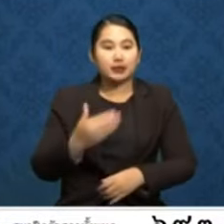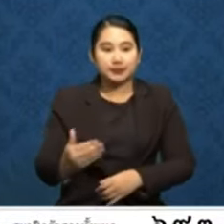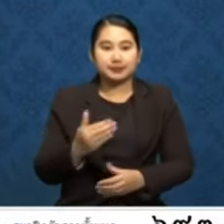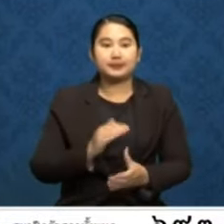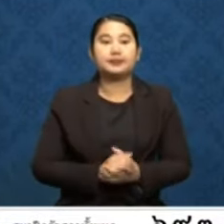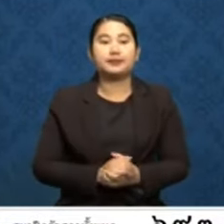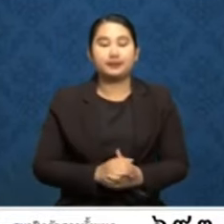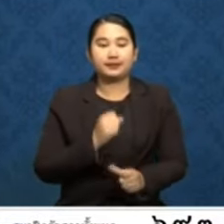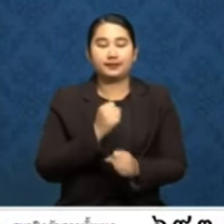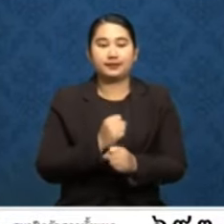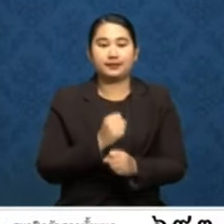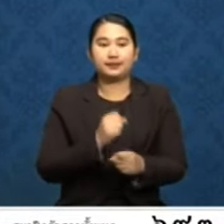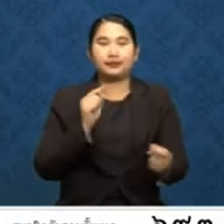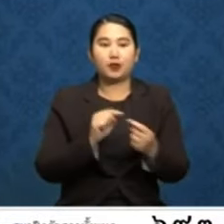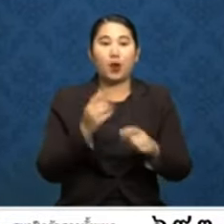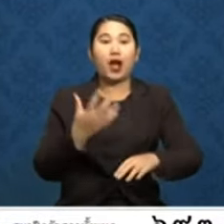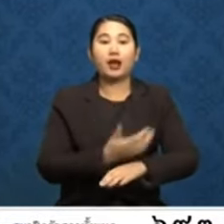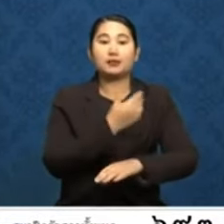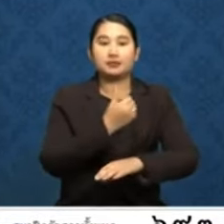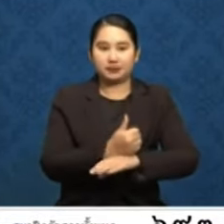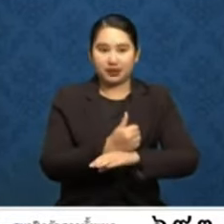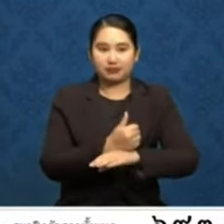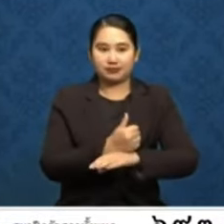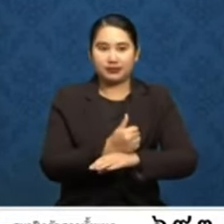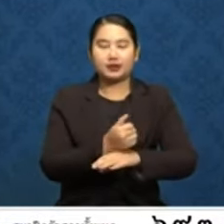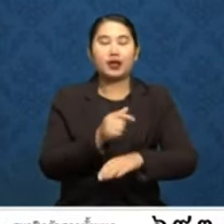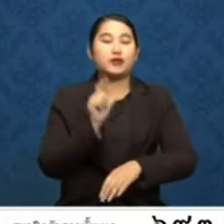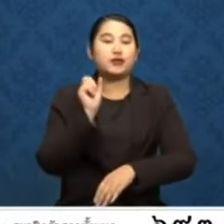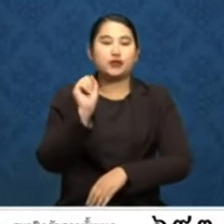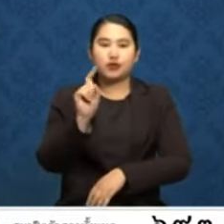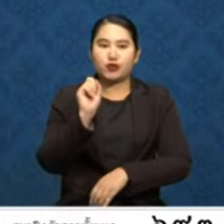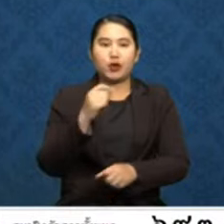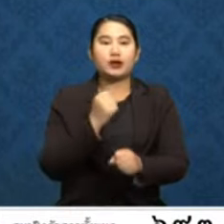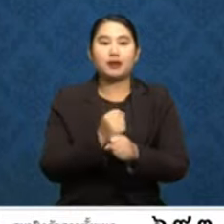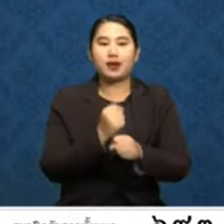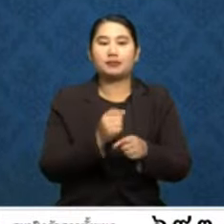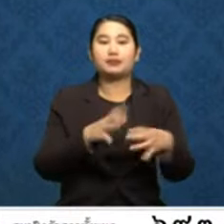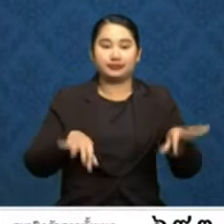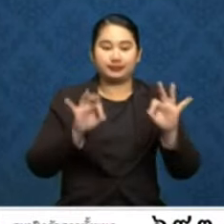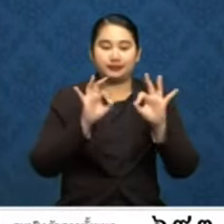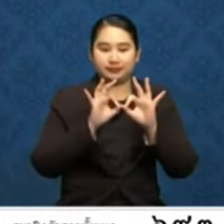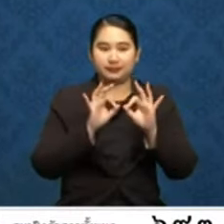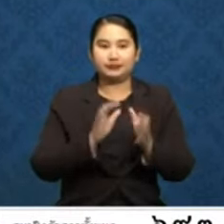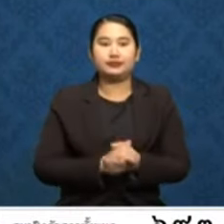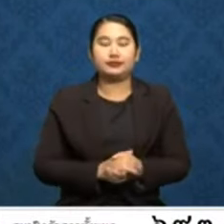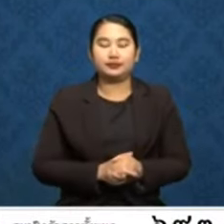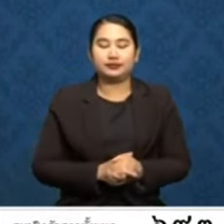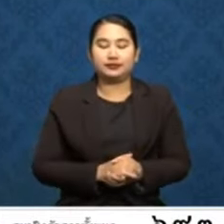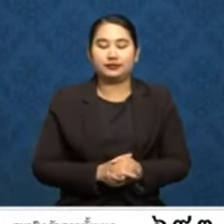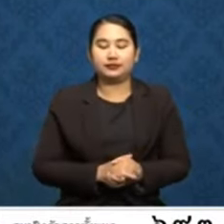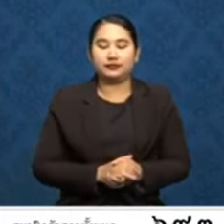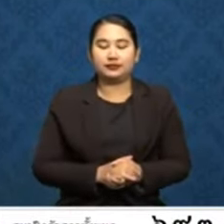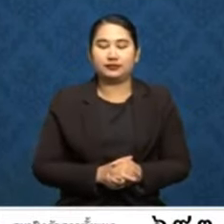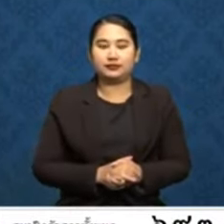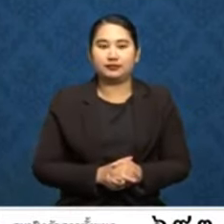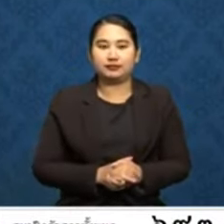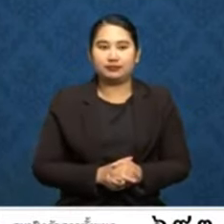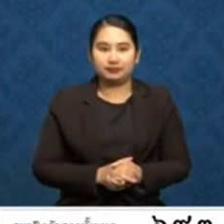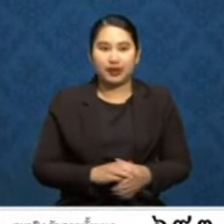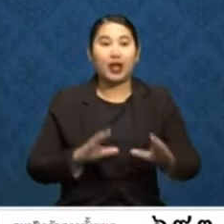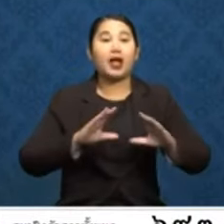มีเสถียรภาพทางการเมืองเป็นปัจจัยเร่งที่สำคัญรวมถึงการสร้างสันติภ